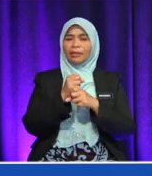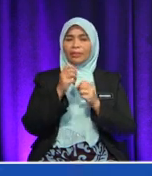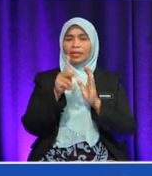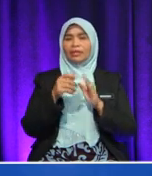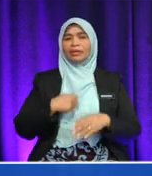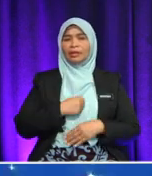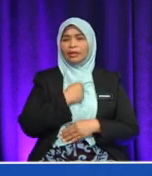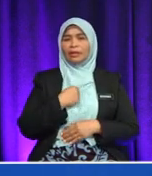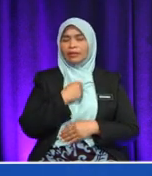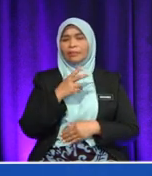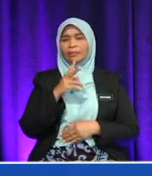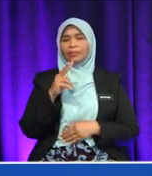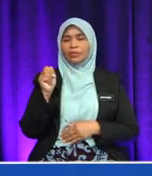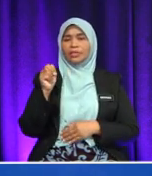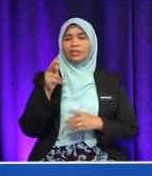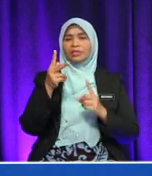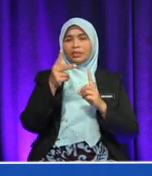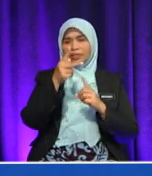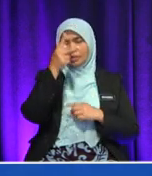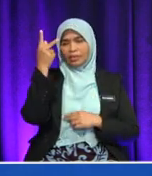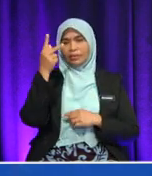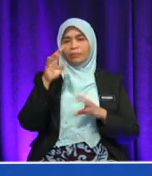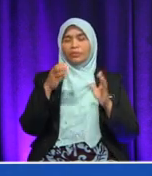Rasulullah Shallallahu Alaihi Wasallam